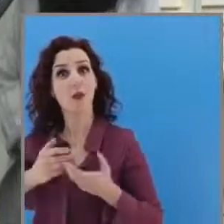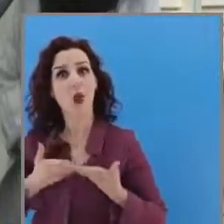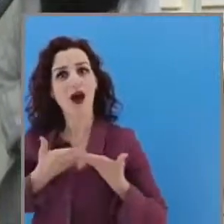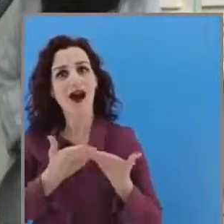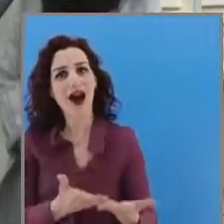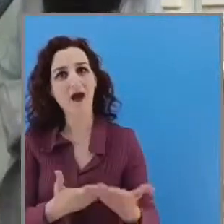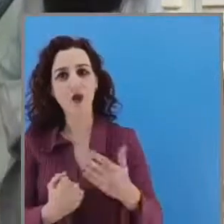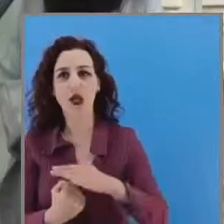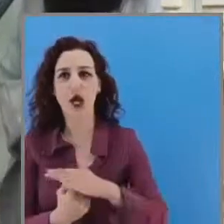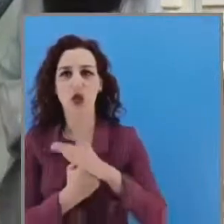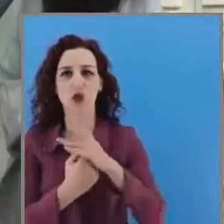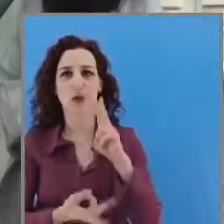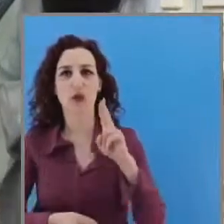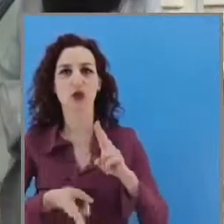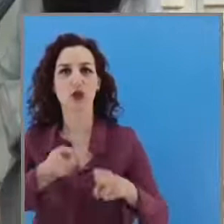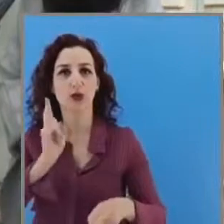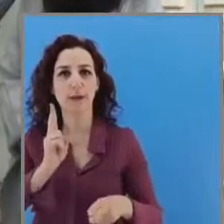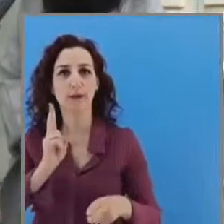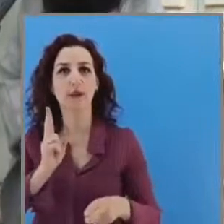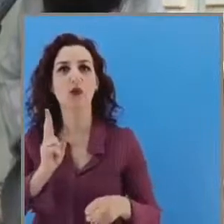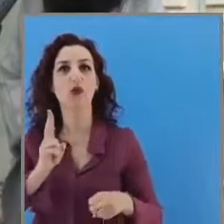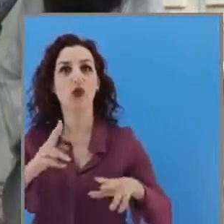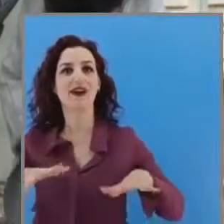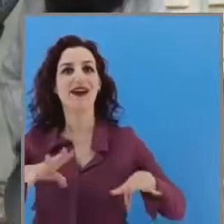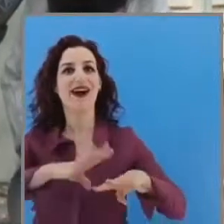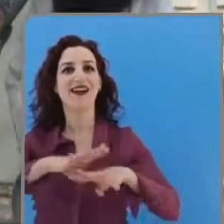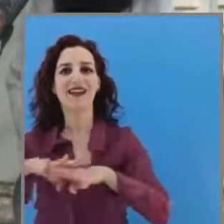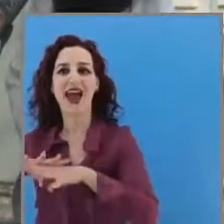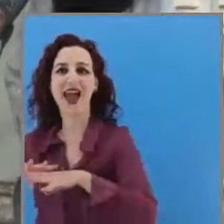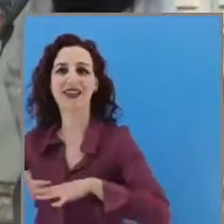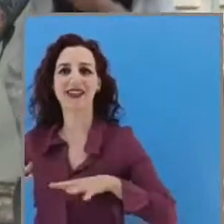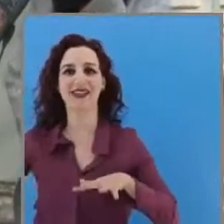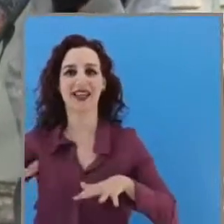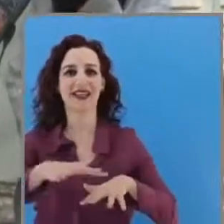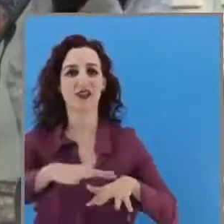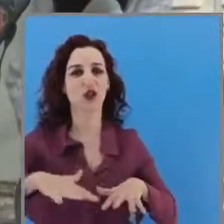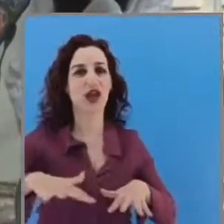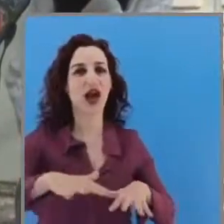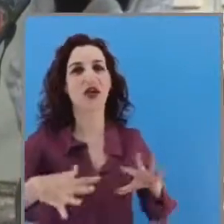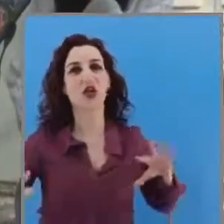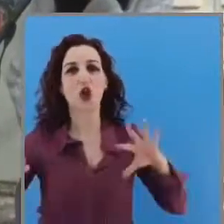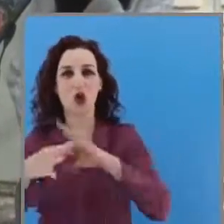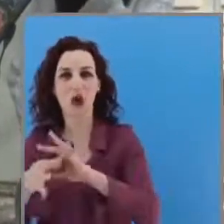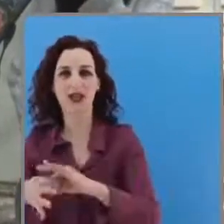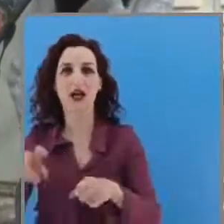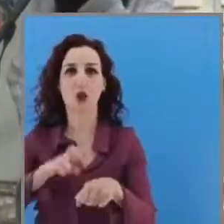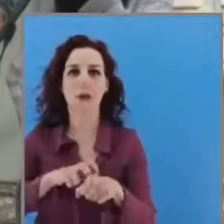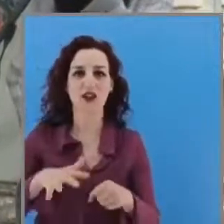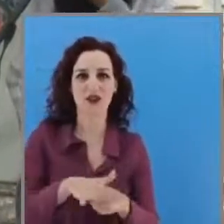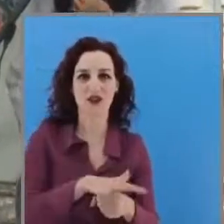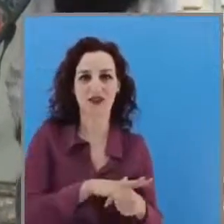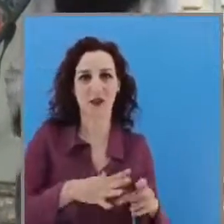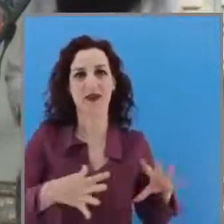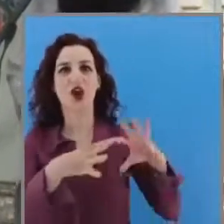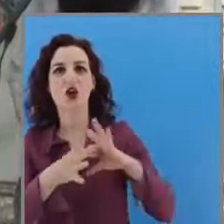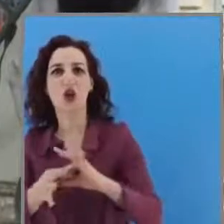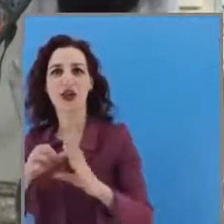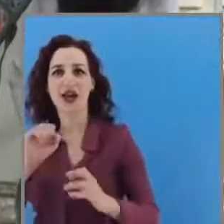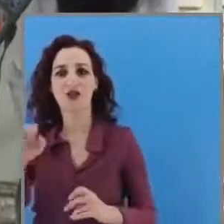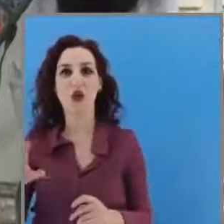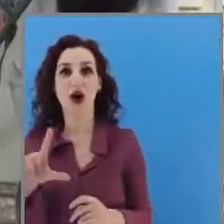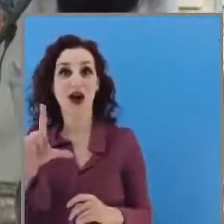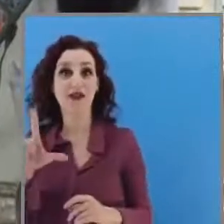supporto collegati alle reti territoriali, collegati ai medici di famiglia, collegati alle nostre ASL, per cui è un elemento